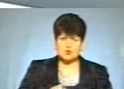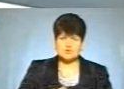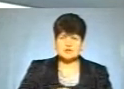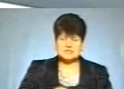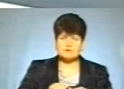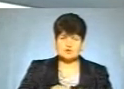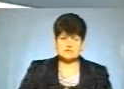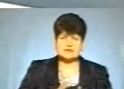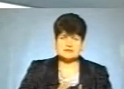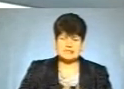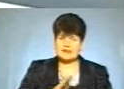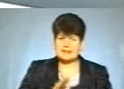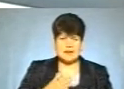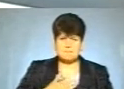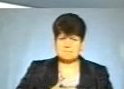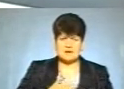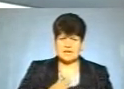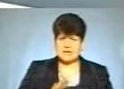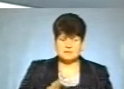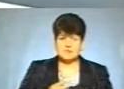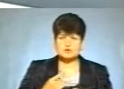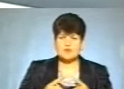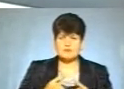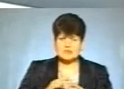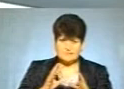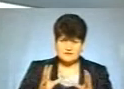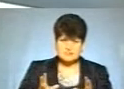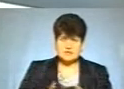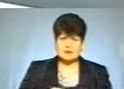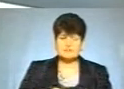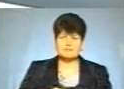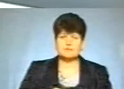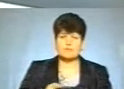процес є такий несприємний. І якщо заговорити взагалі в